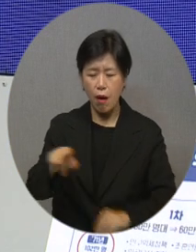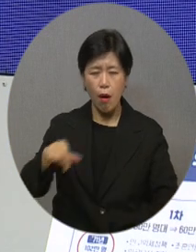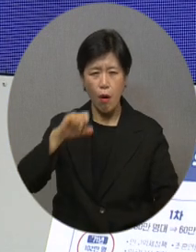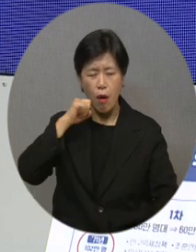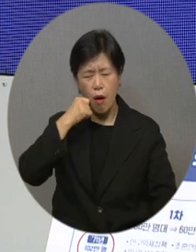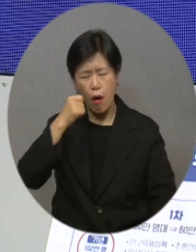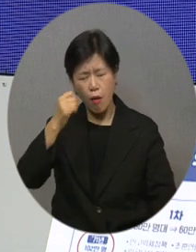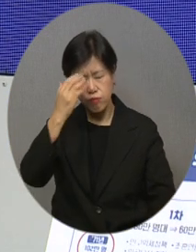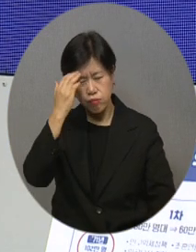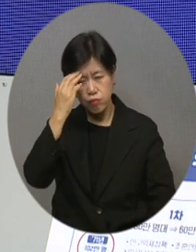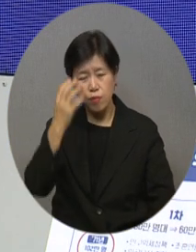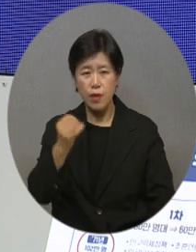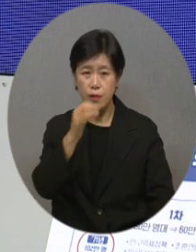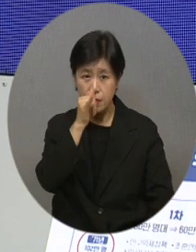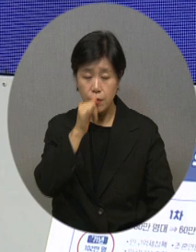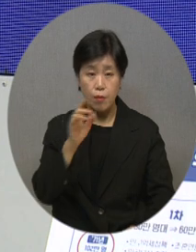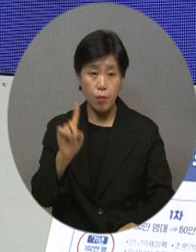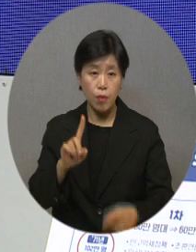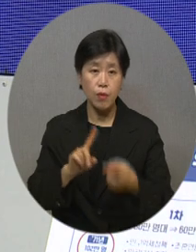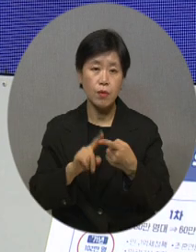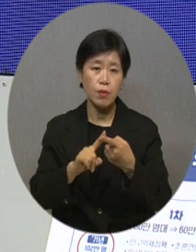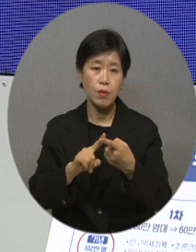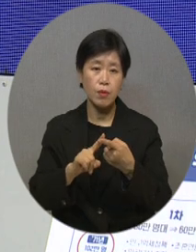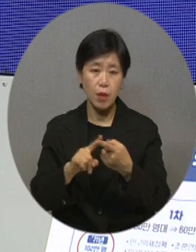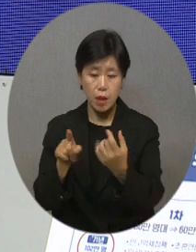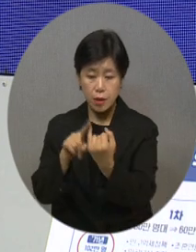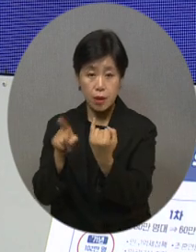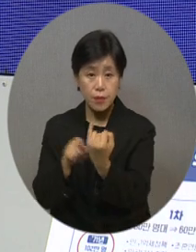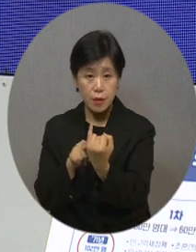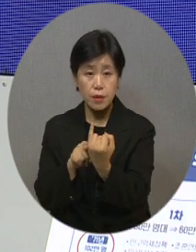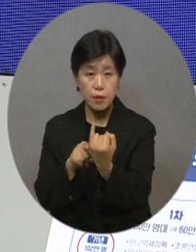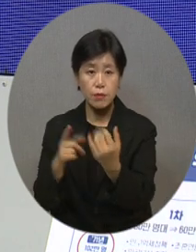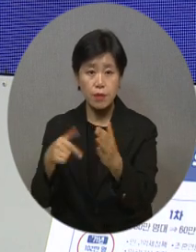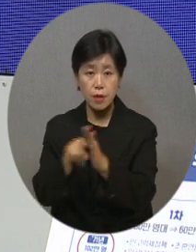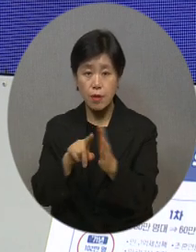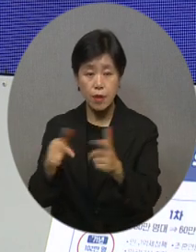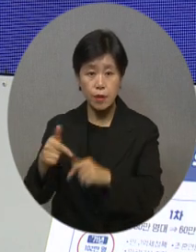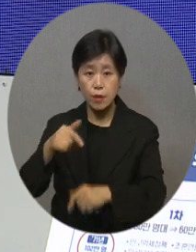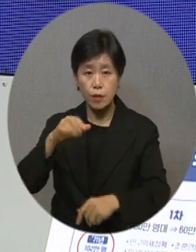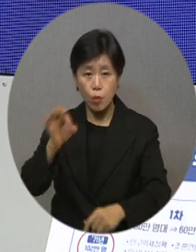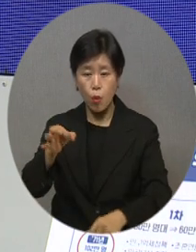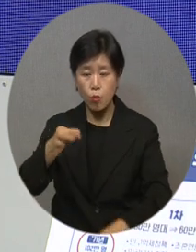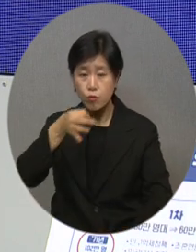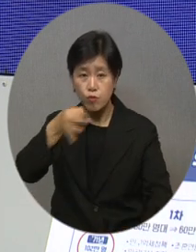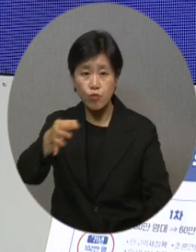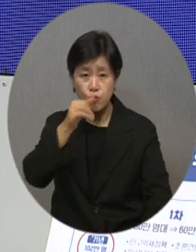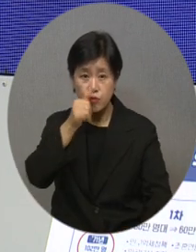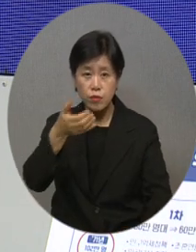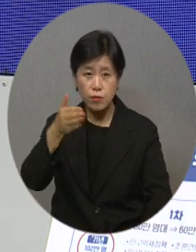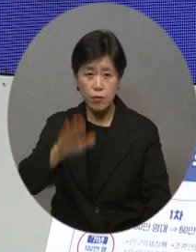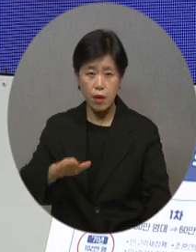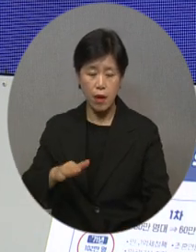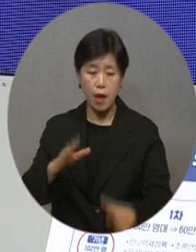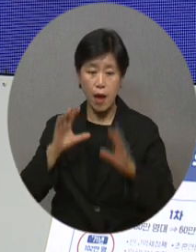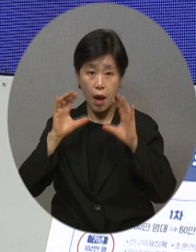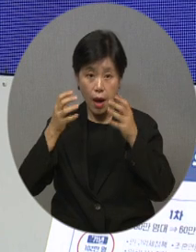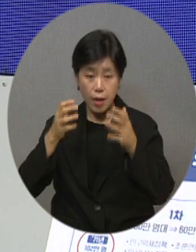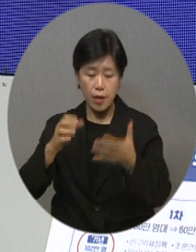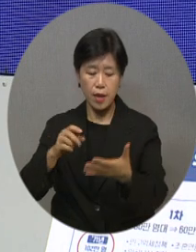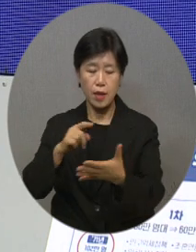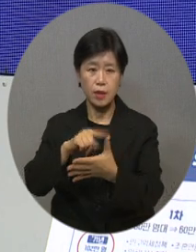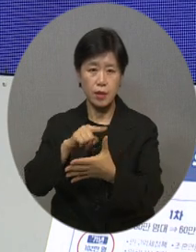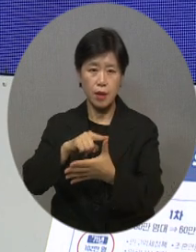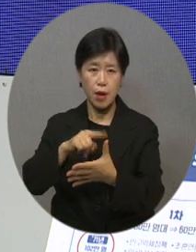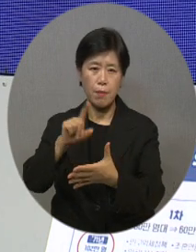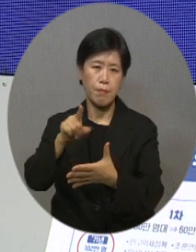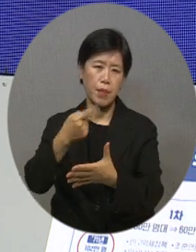첫 번째 어려움은 임신출산 지원비를 주고 있는데 첫째 아는 100만 원을 줍니다. 그런데 쌍둥이,